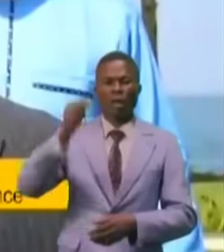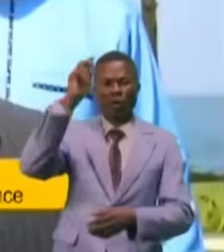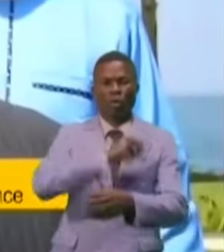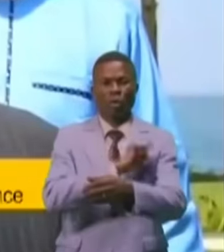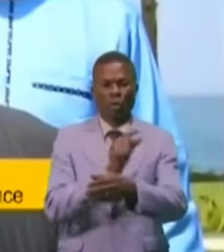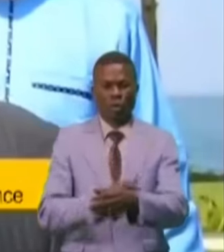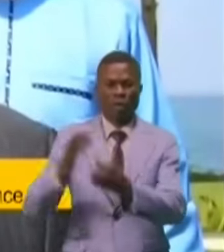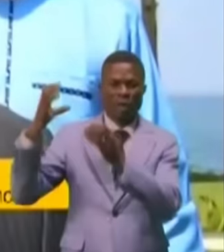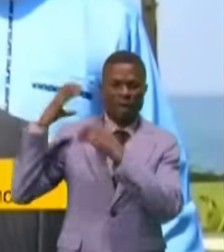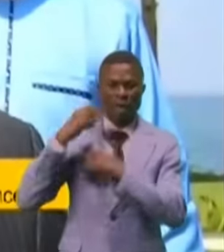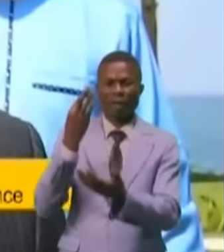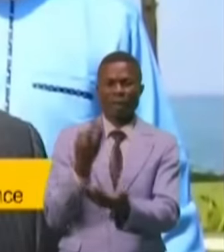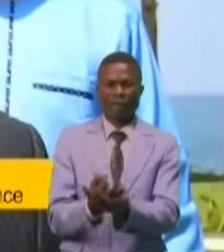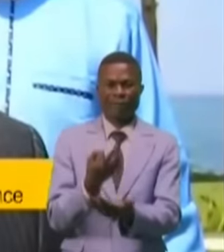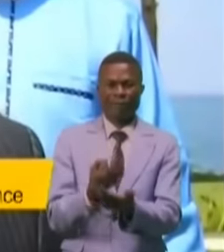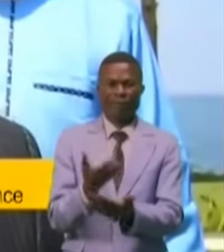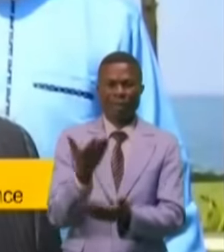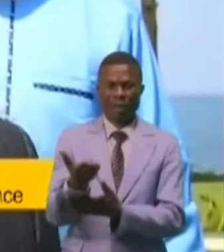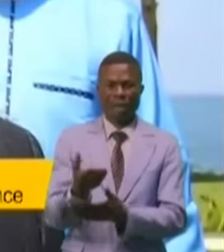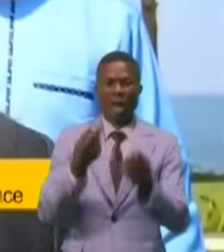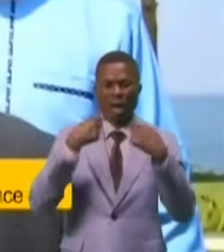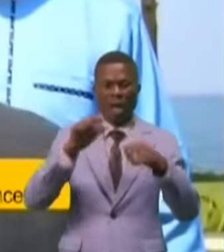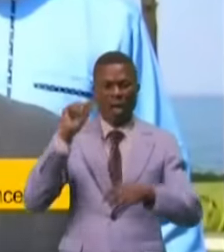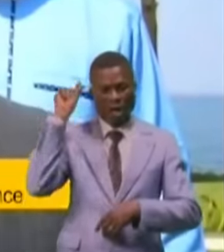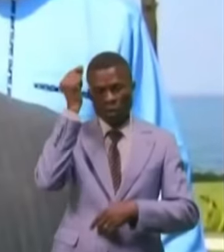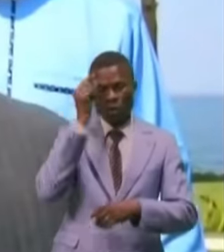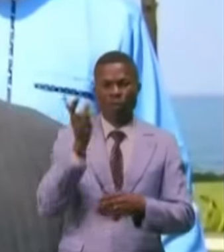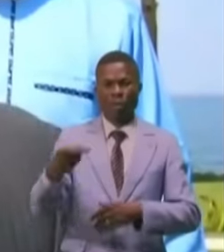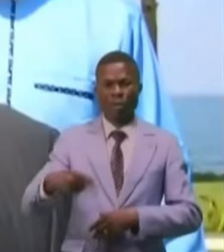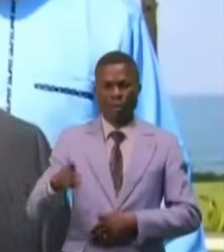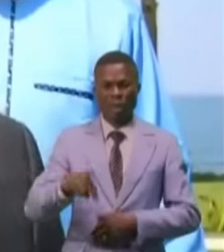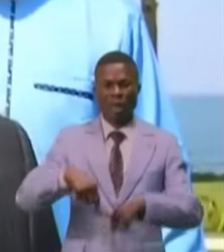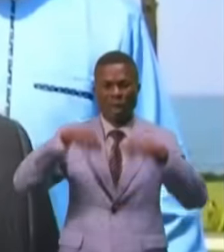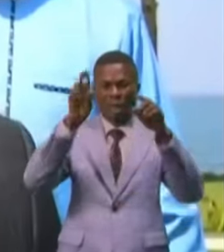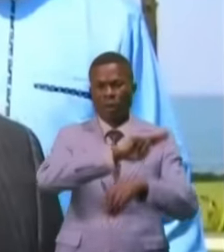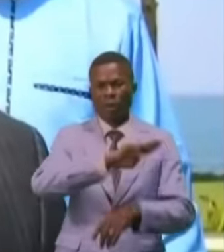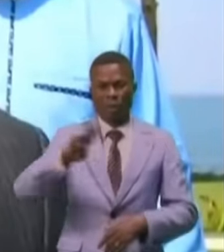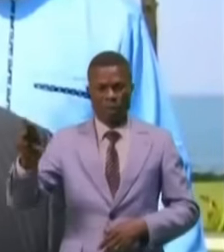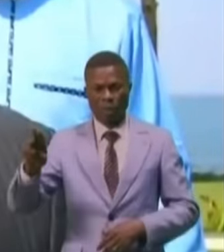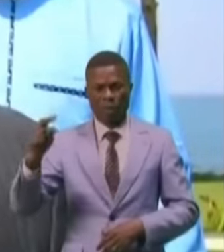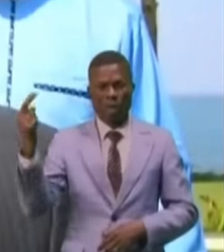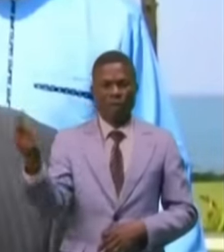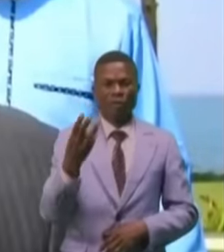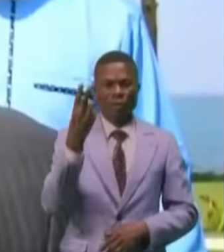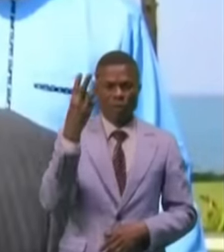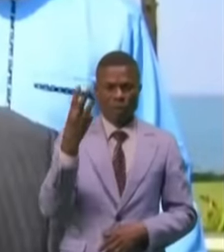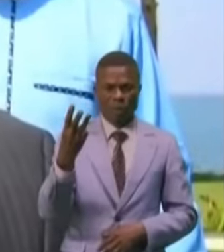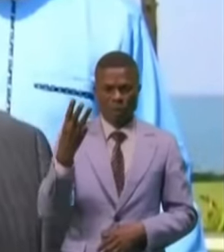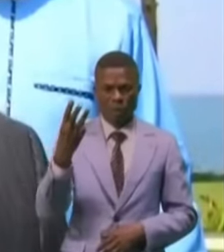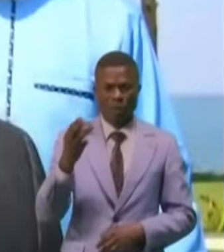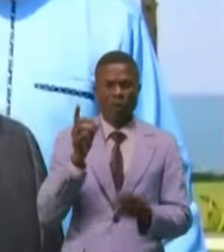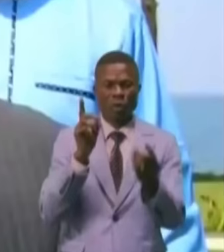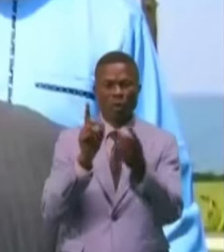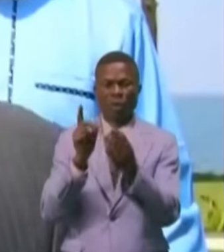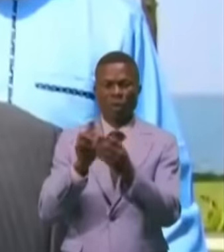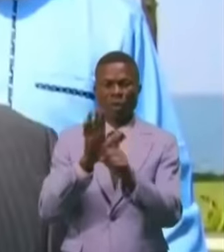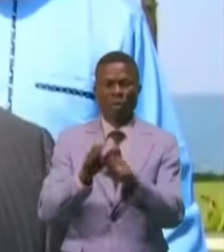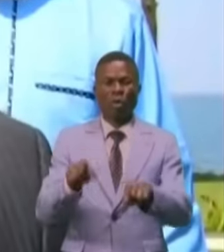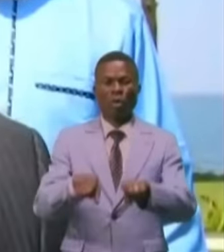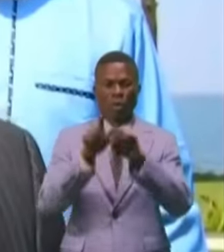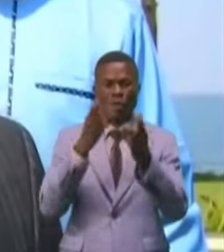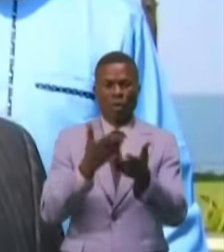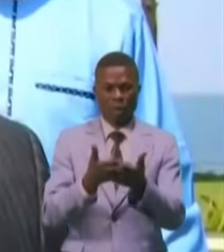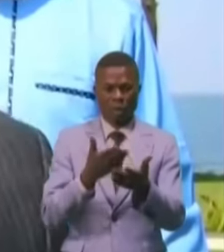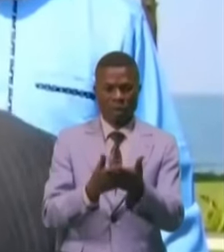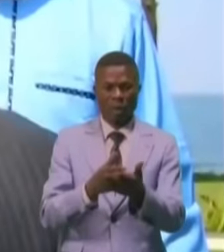Je suis heureux de vous annoncer que le gouvernement provincial pour l'exercice 2023 n'a contracté aucune dette. Avoir été un taux